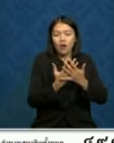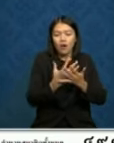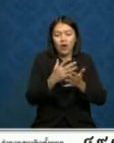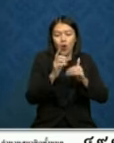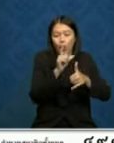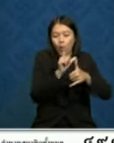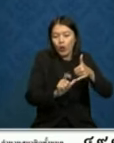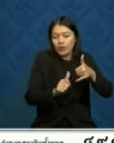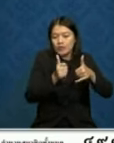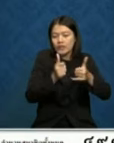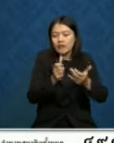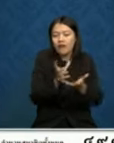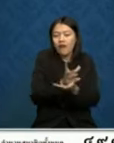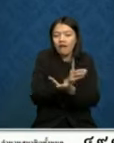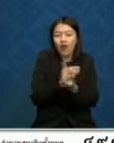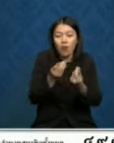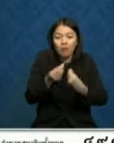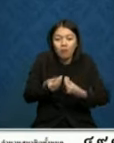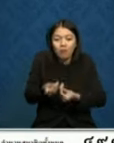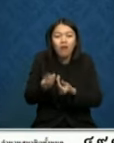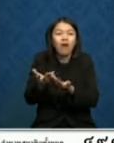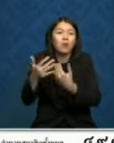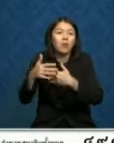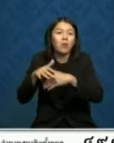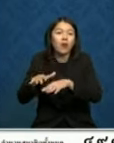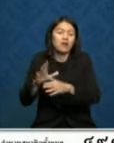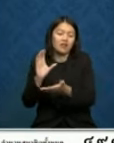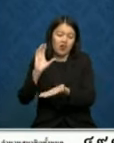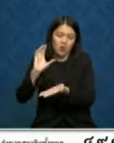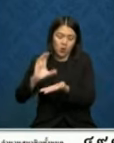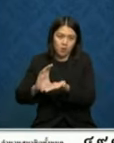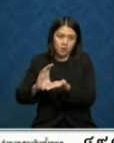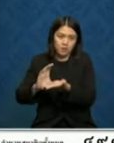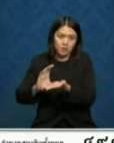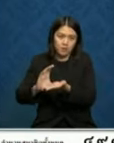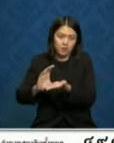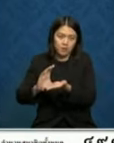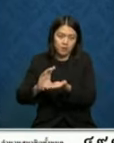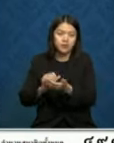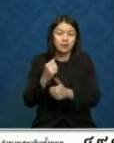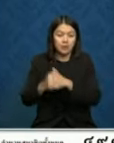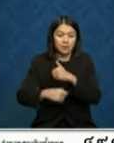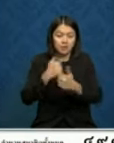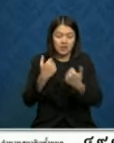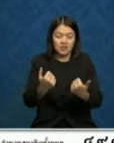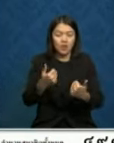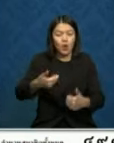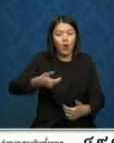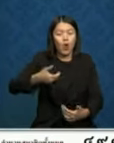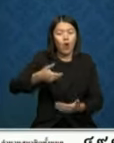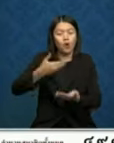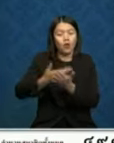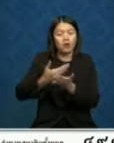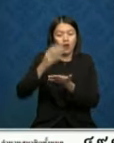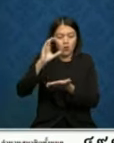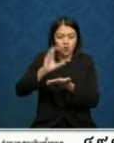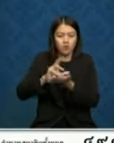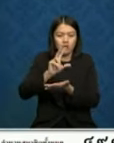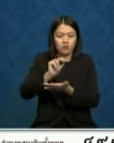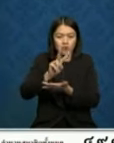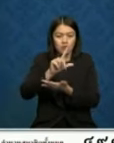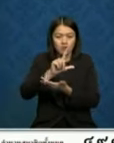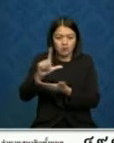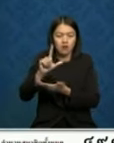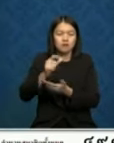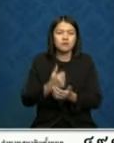สู่สังคมตามชื่อนะโครงการที่ท่านได้มีการตั้งงบประมาณขอไว้นะคะและในปีนี้ค่ะท่านได้มีการตั้งงบประมาณขอไว้ประมาณ32ล้